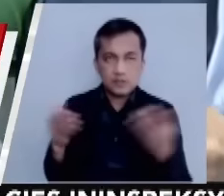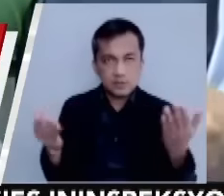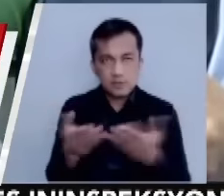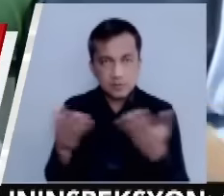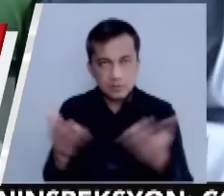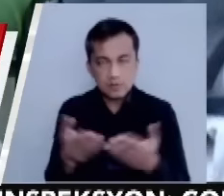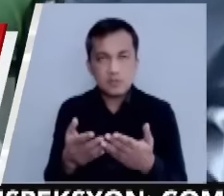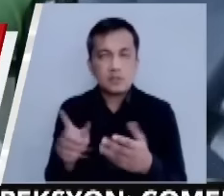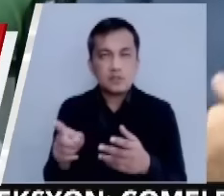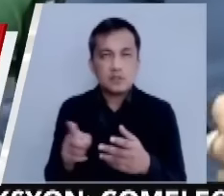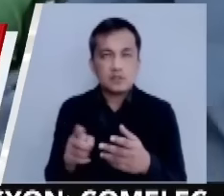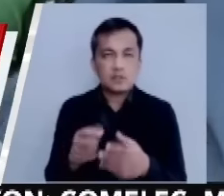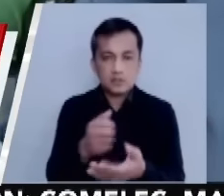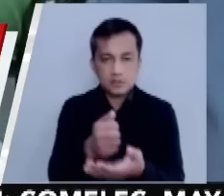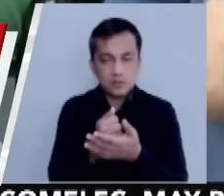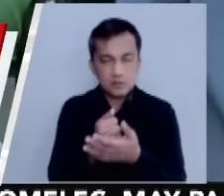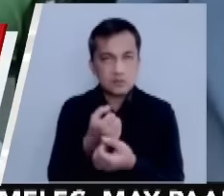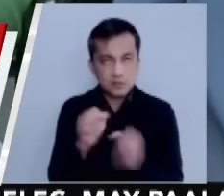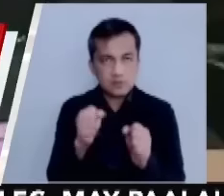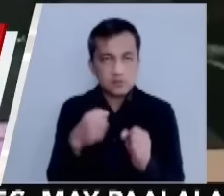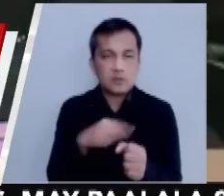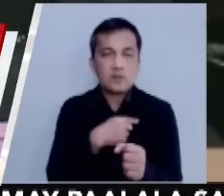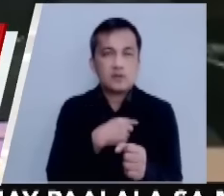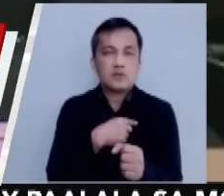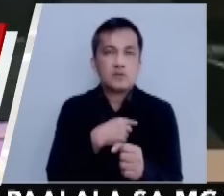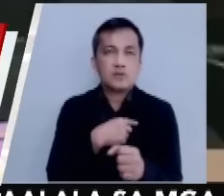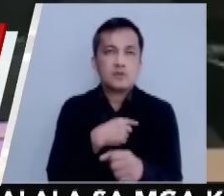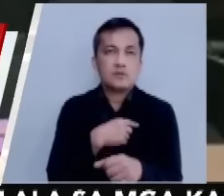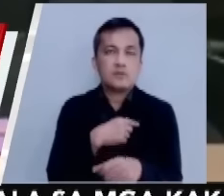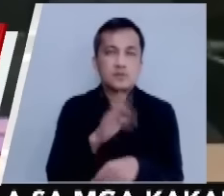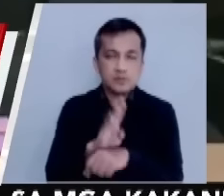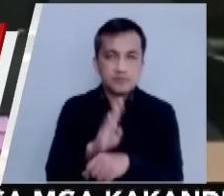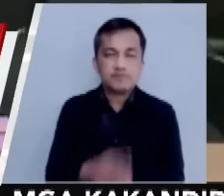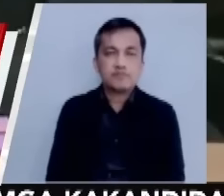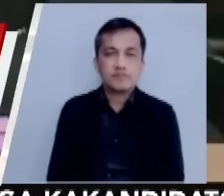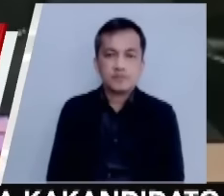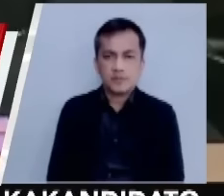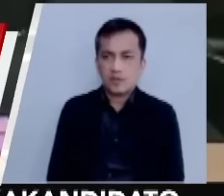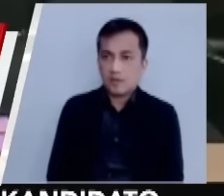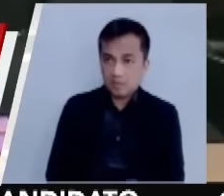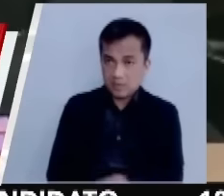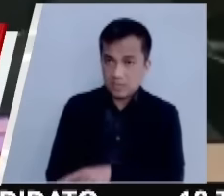safety of our community. Matagal na po ba kayo magkakilala